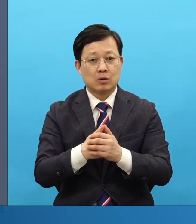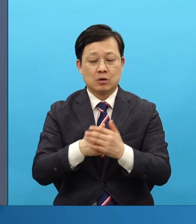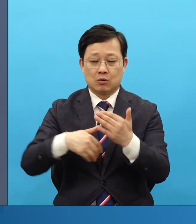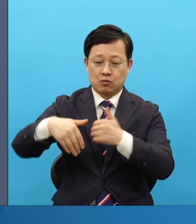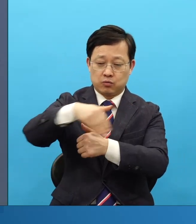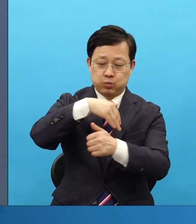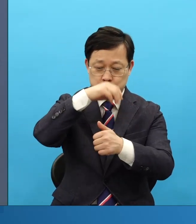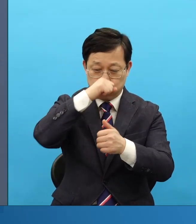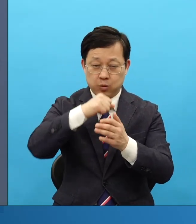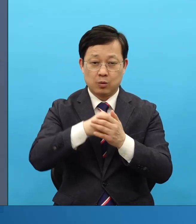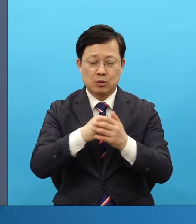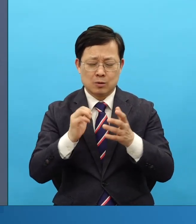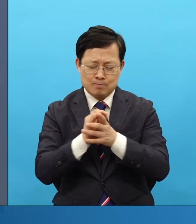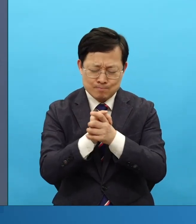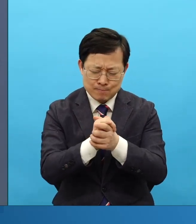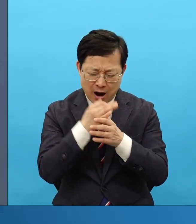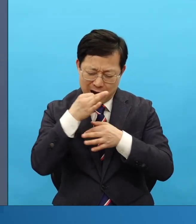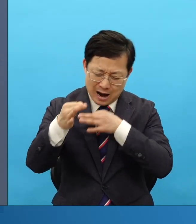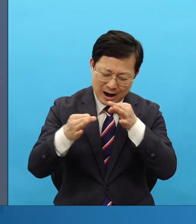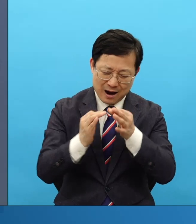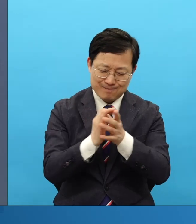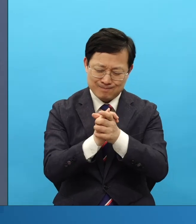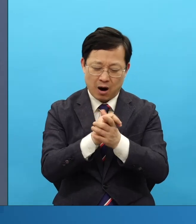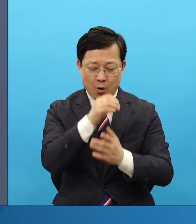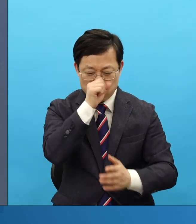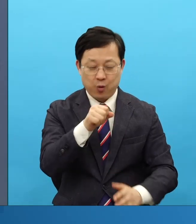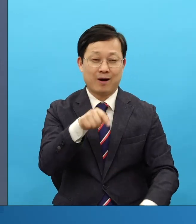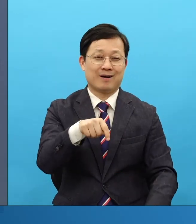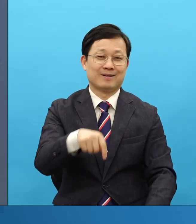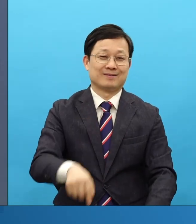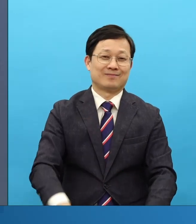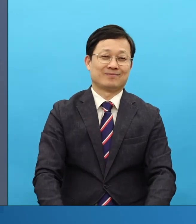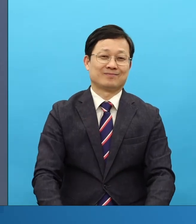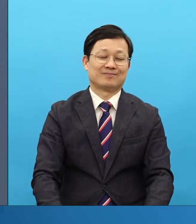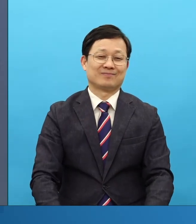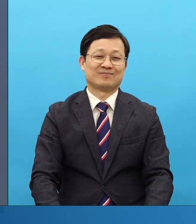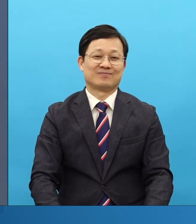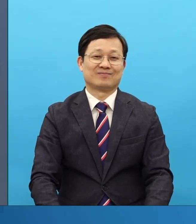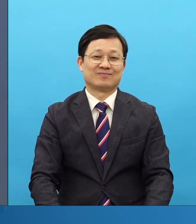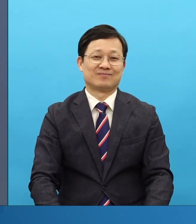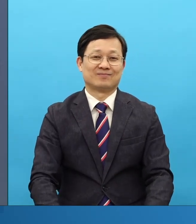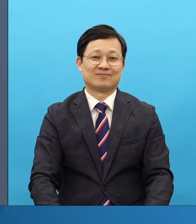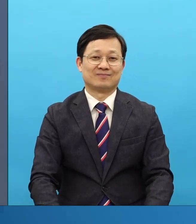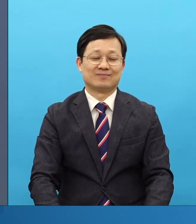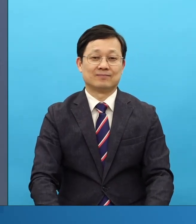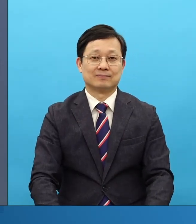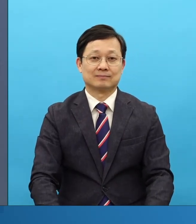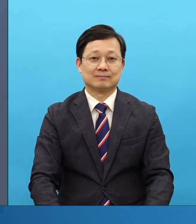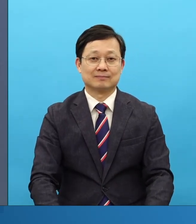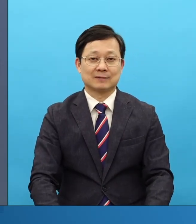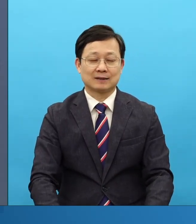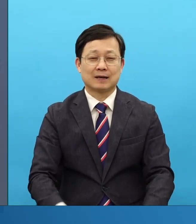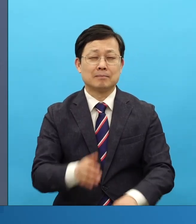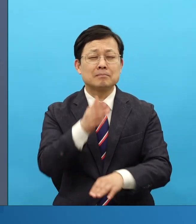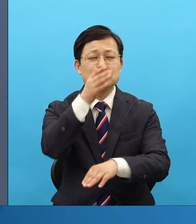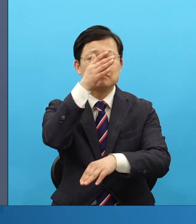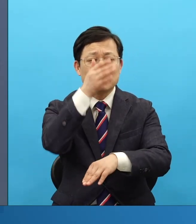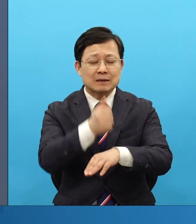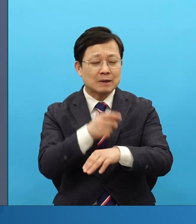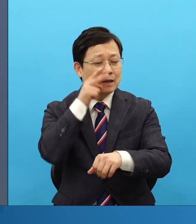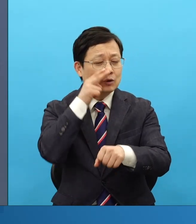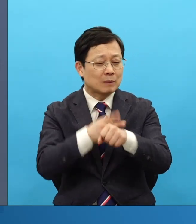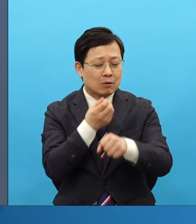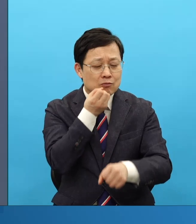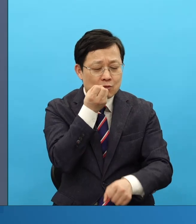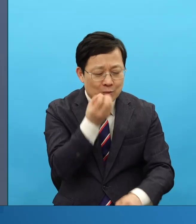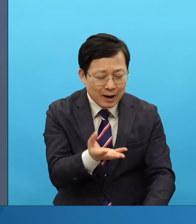환경 좋고요. Our 기도하셔야 environment 돼요. around the church is so nice. Pray. 그러면서 뭡니까 끝에 로마도 보아야 하리라. And the end, then he says,